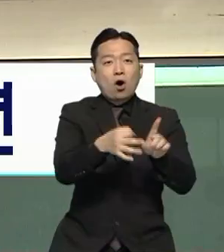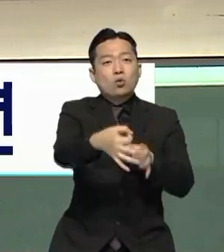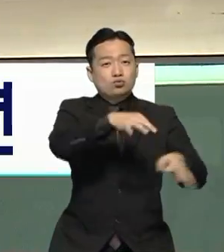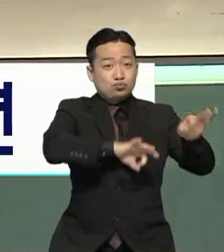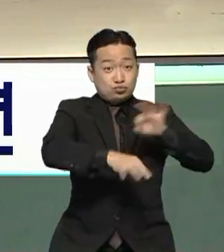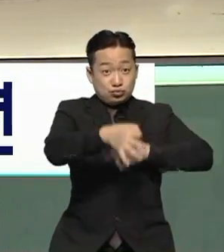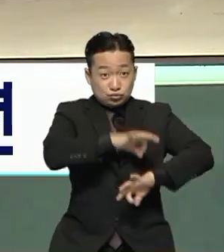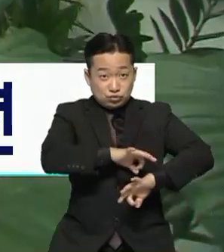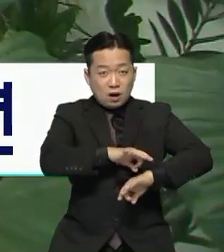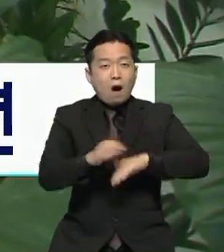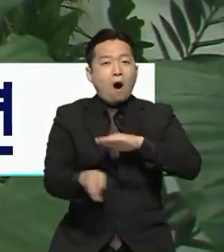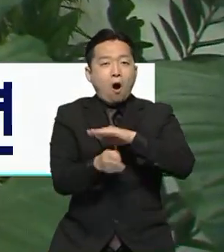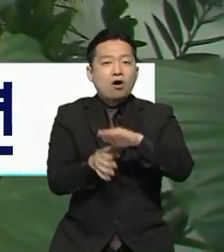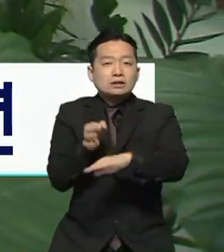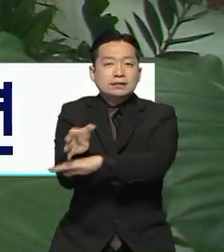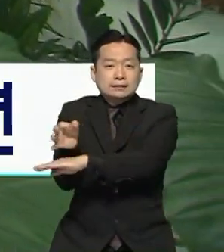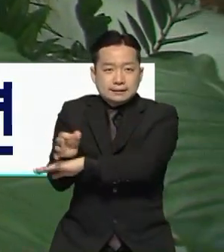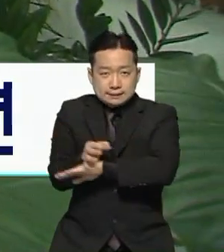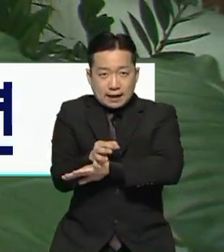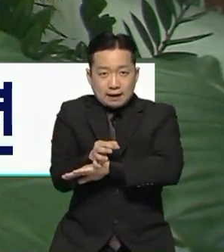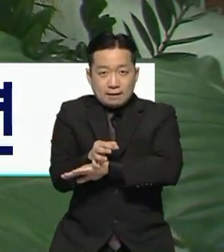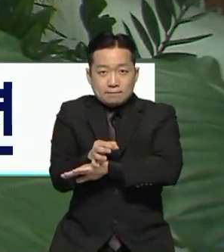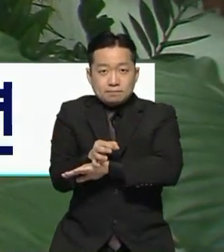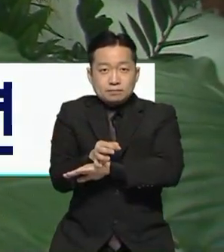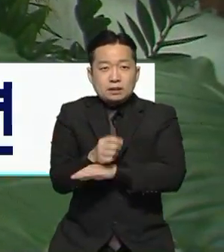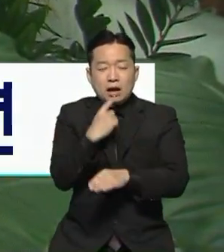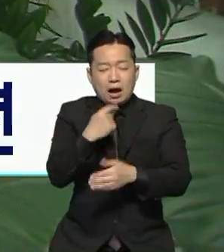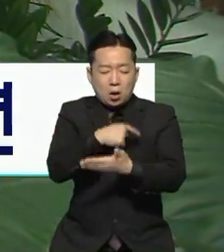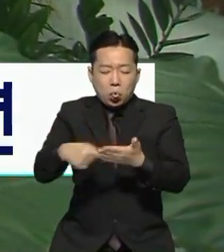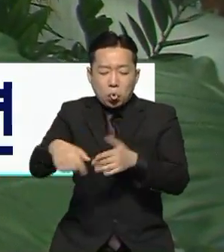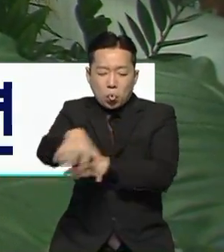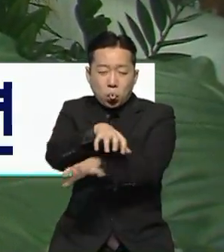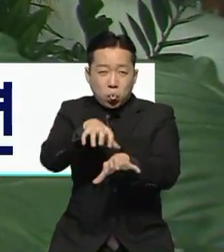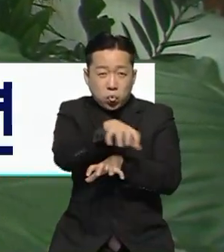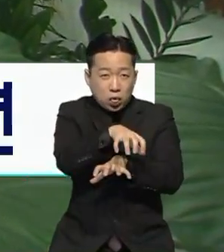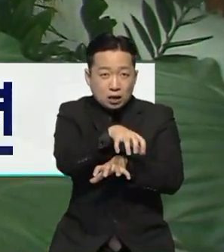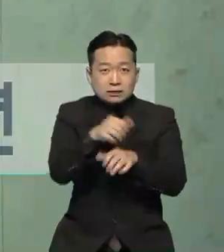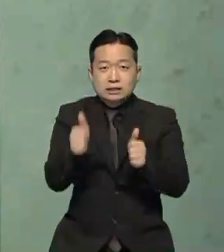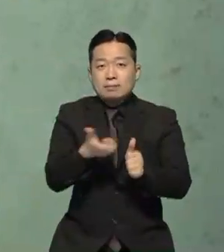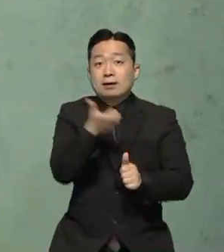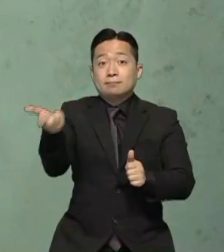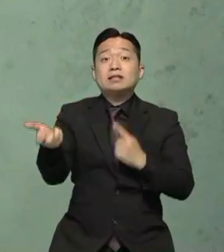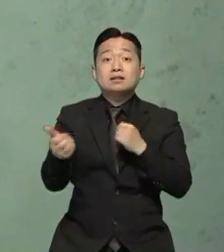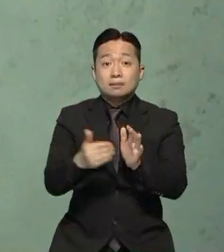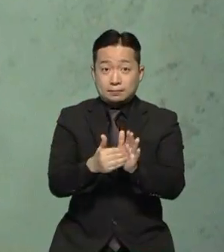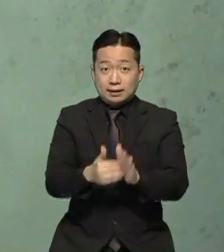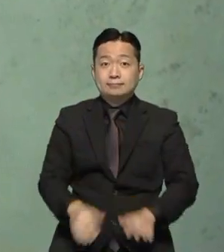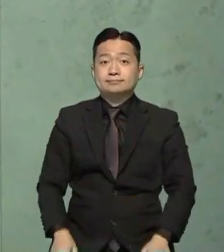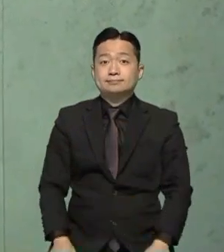끌어모아 부실 채권을 사거나 펀드 돌려막기에 쓴 혐의로 재판에 넘겨졌습니다.